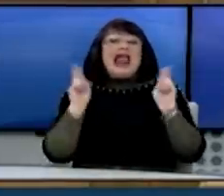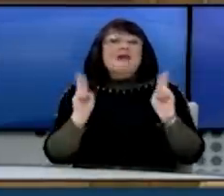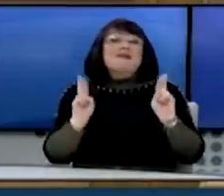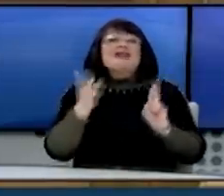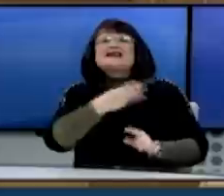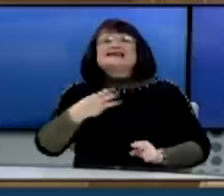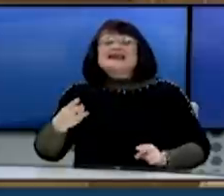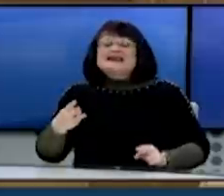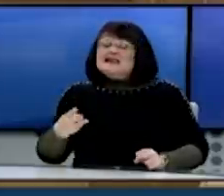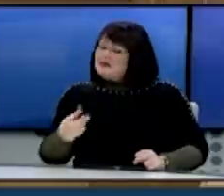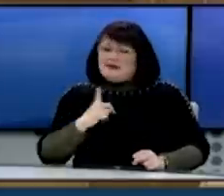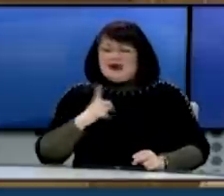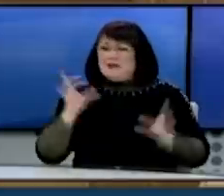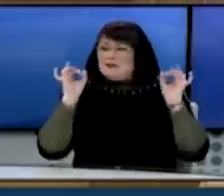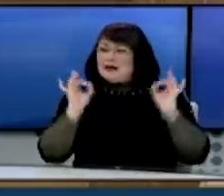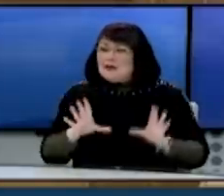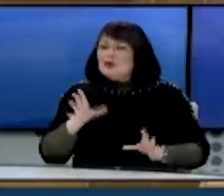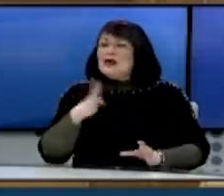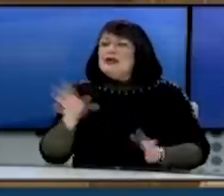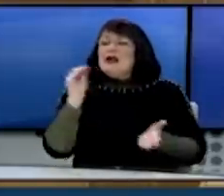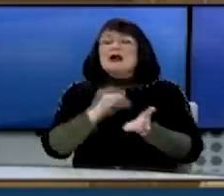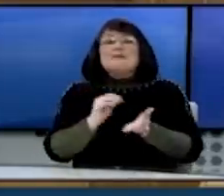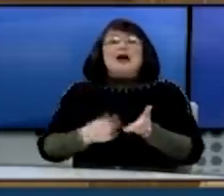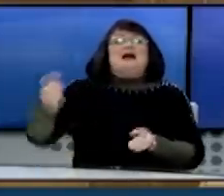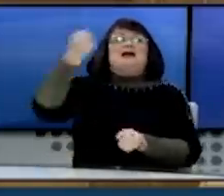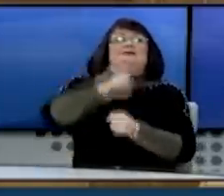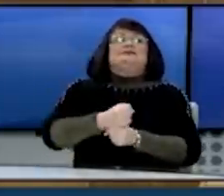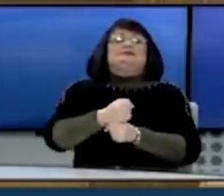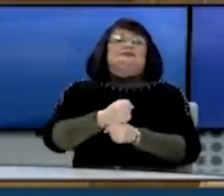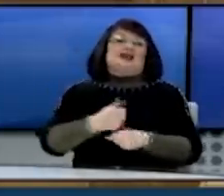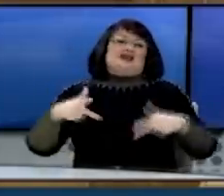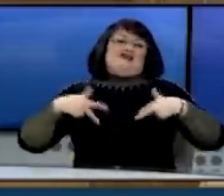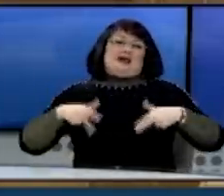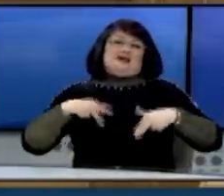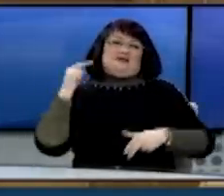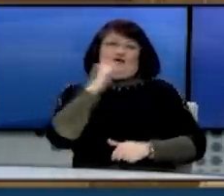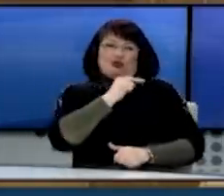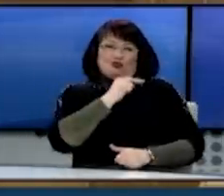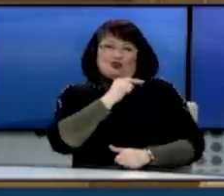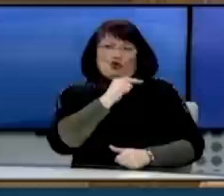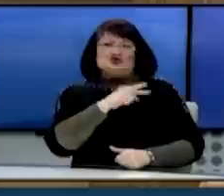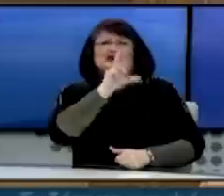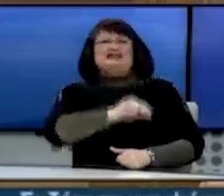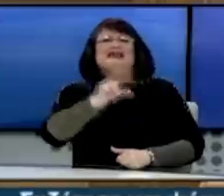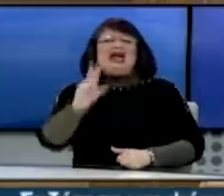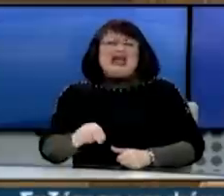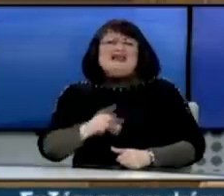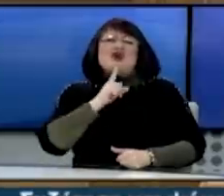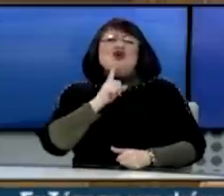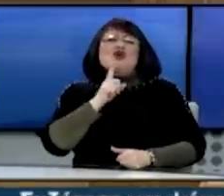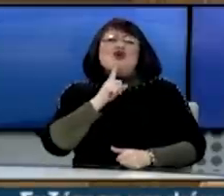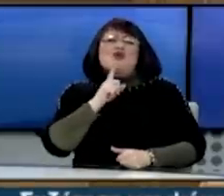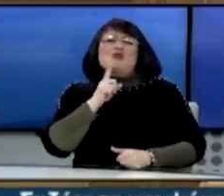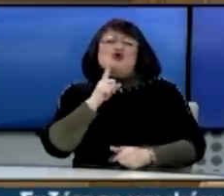το ΣΥΡΙΖΑ που θέλει να γίνει ξανά χαλίφη στη θέση του χαλίφη για να κάνει τα ίδια με